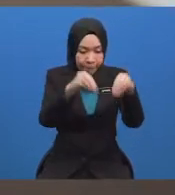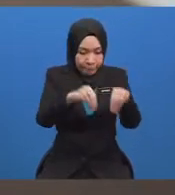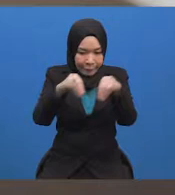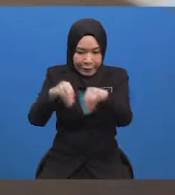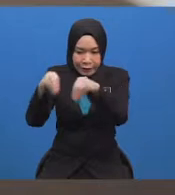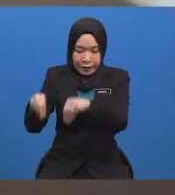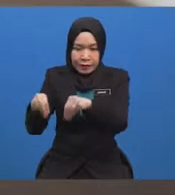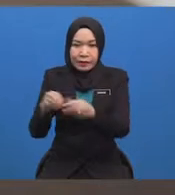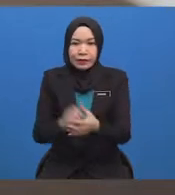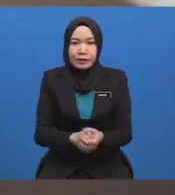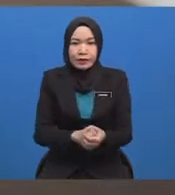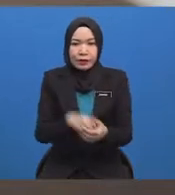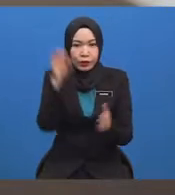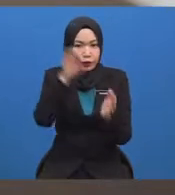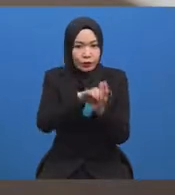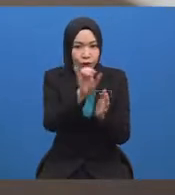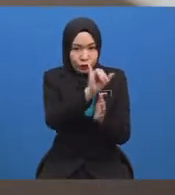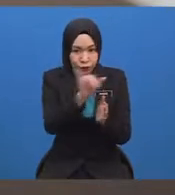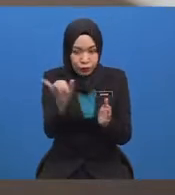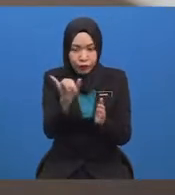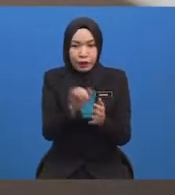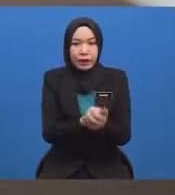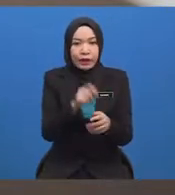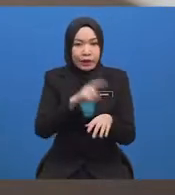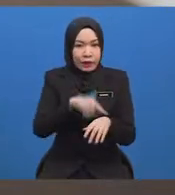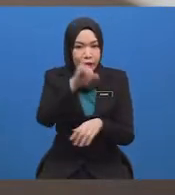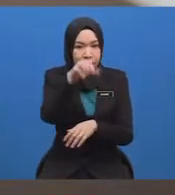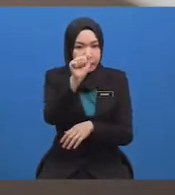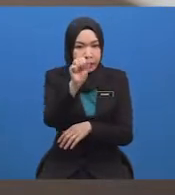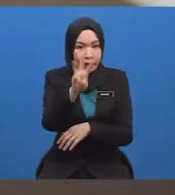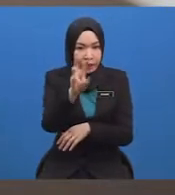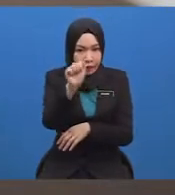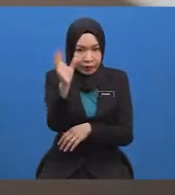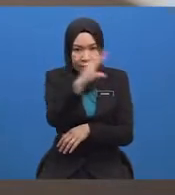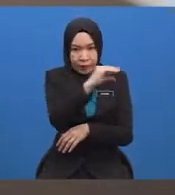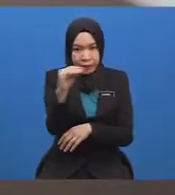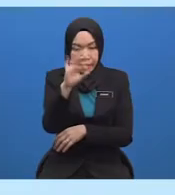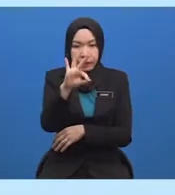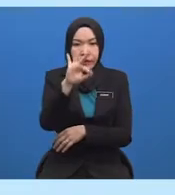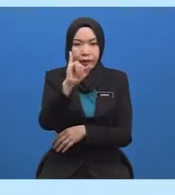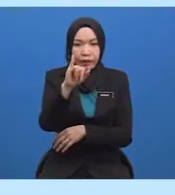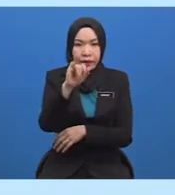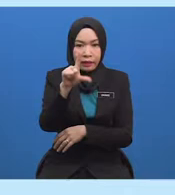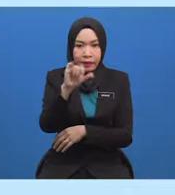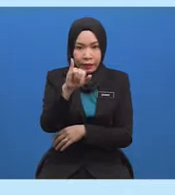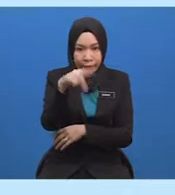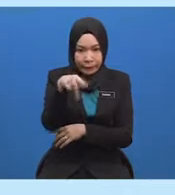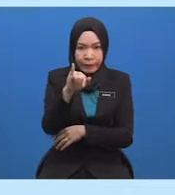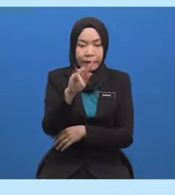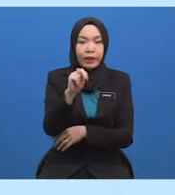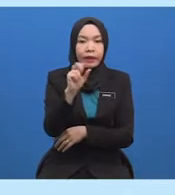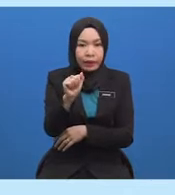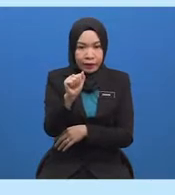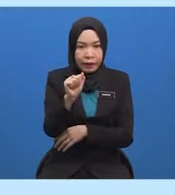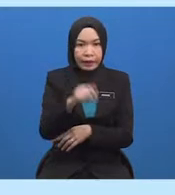dan Filipina meneruskan turun-turun gunung berapi untuk menanam padi petani and me